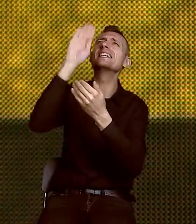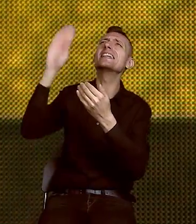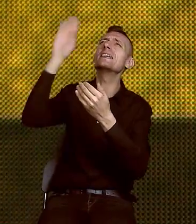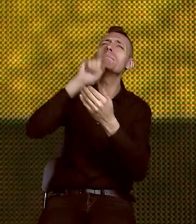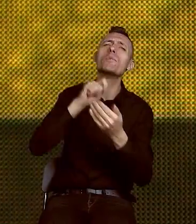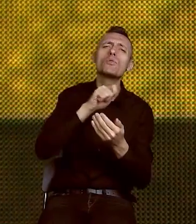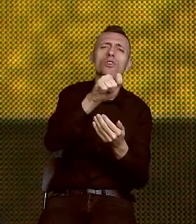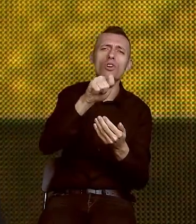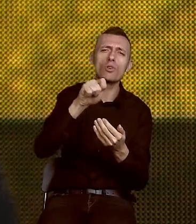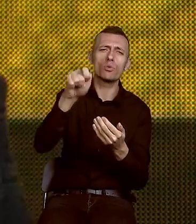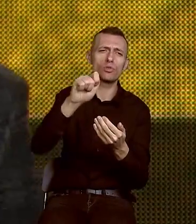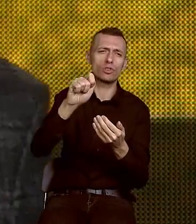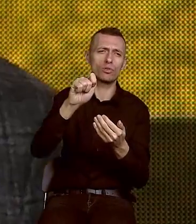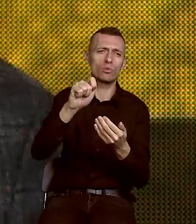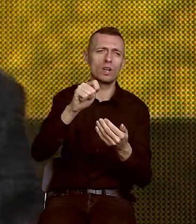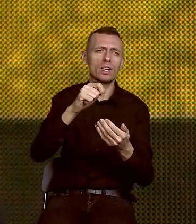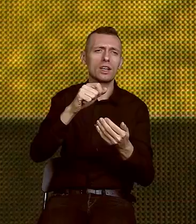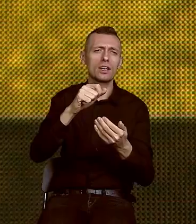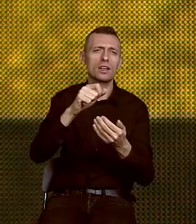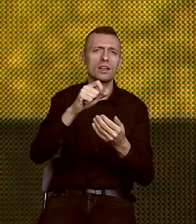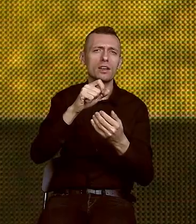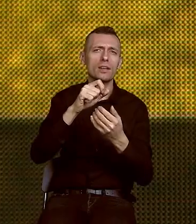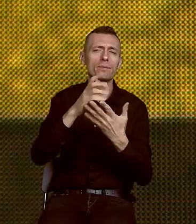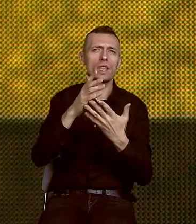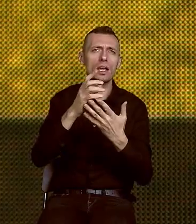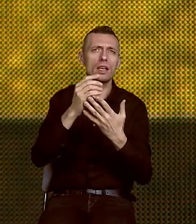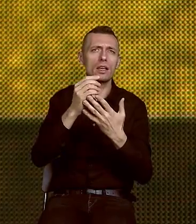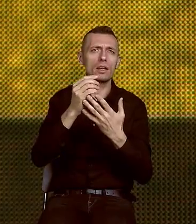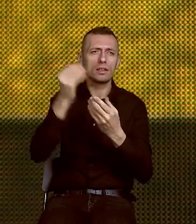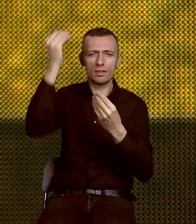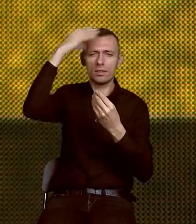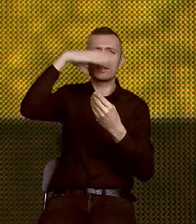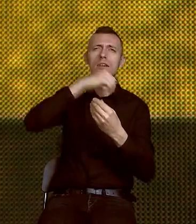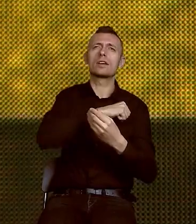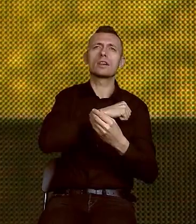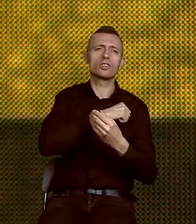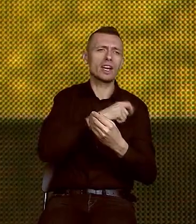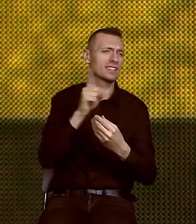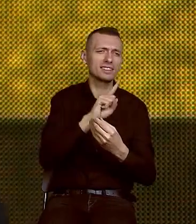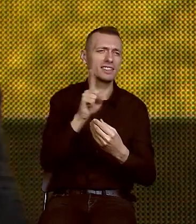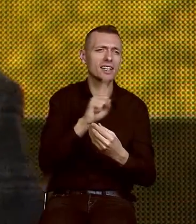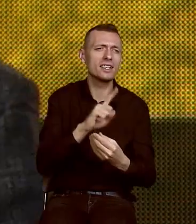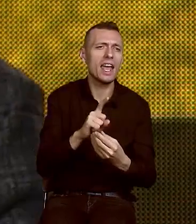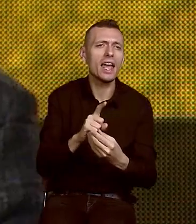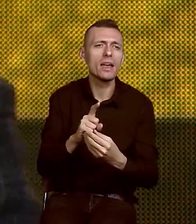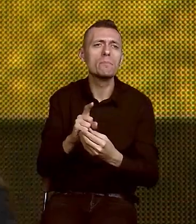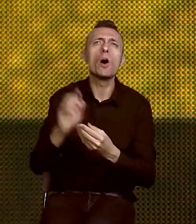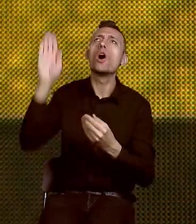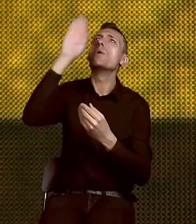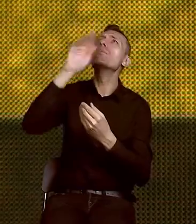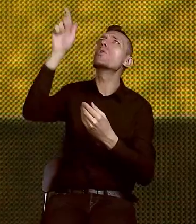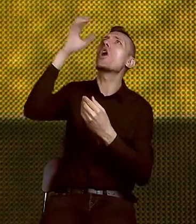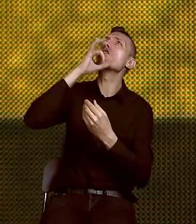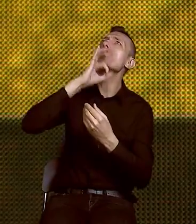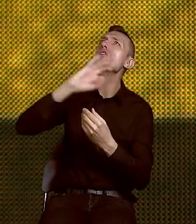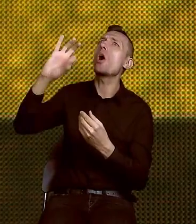co pochodzi od Boga, jest całkowicie dobre, całkowicie doskonałe, ponieważ On jest dobry i całkowicie